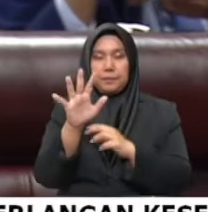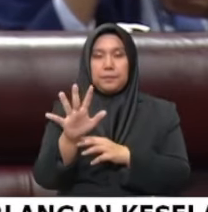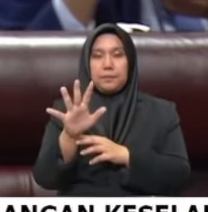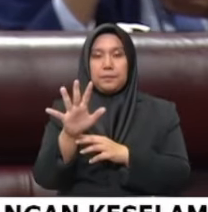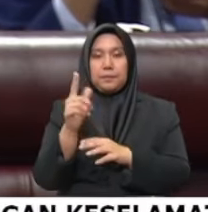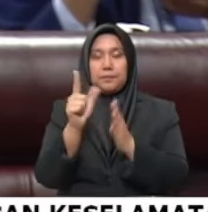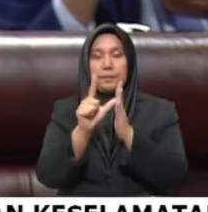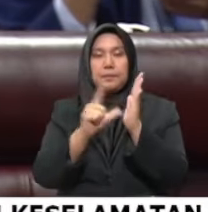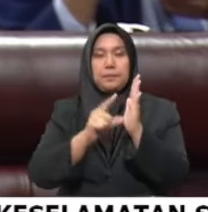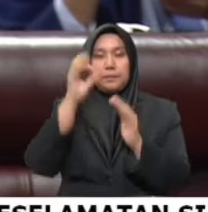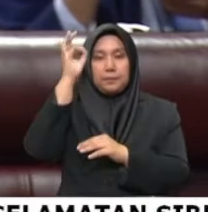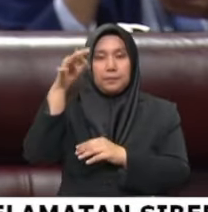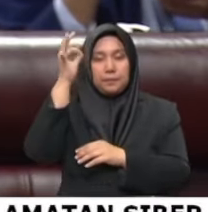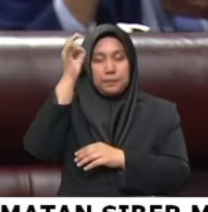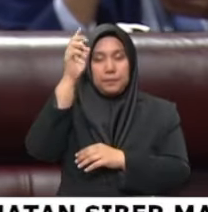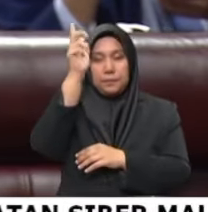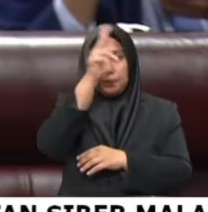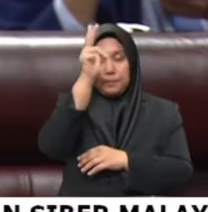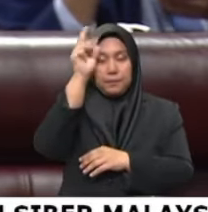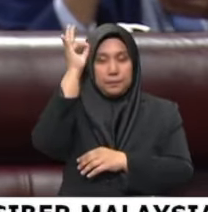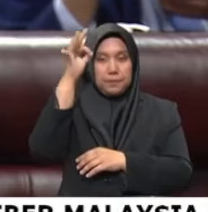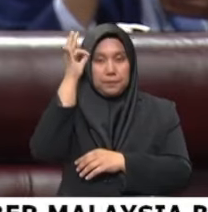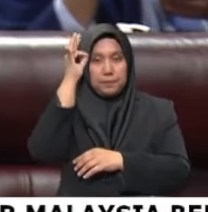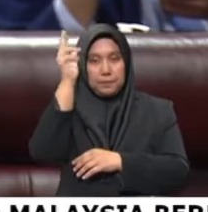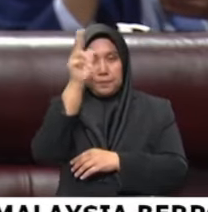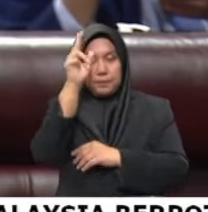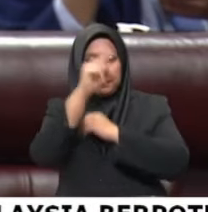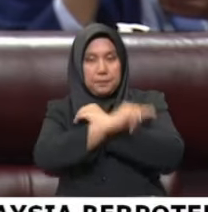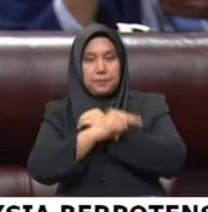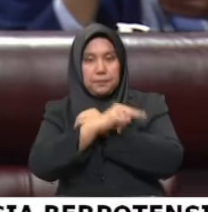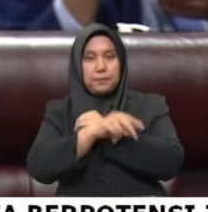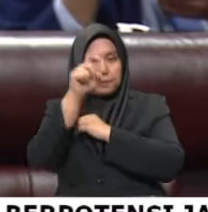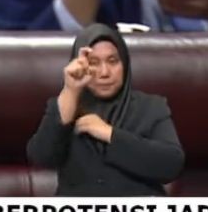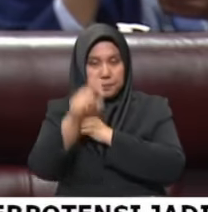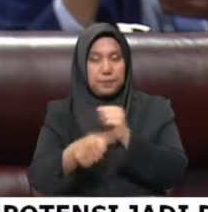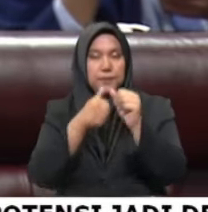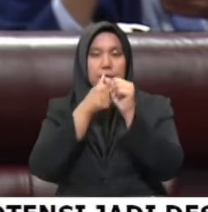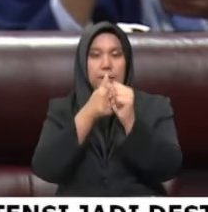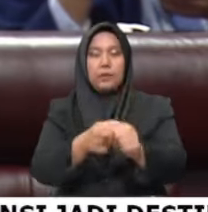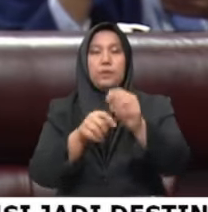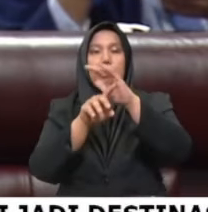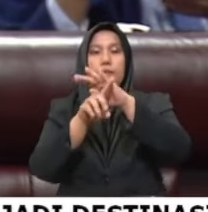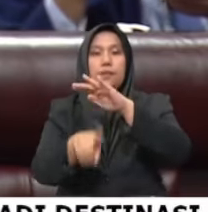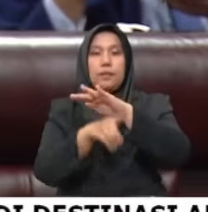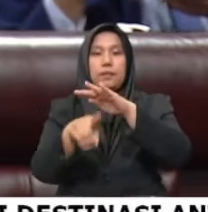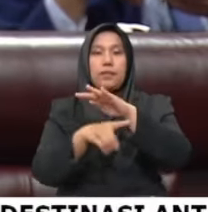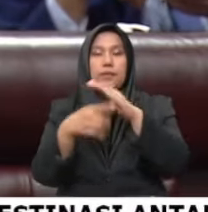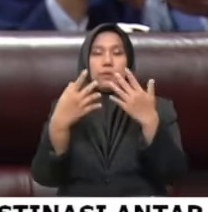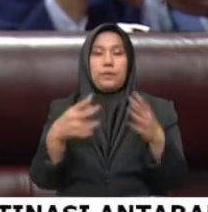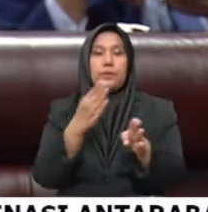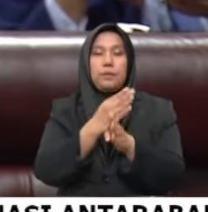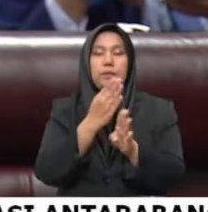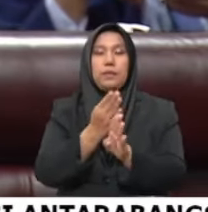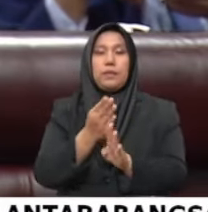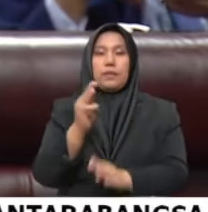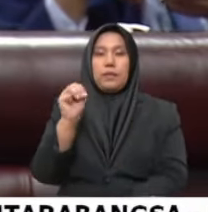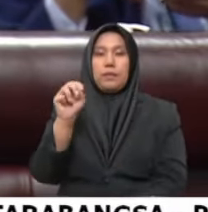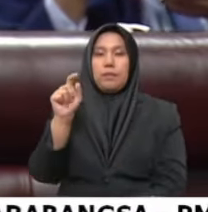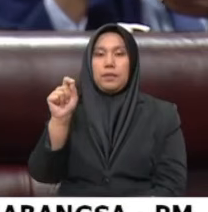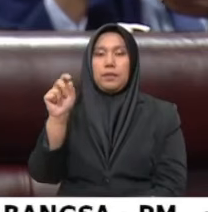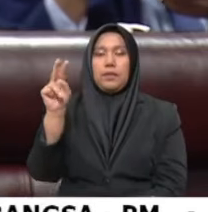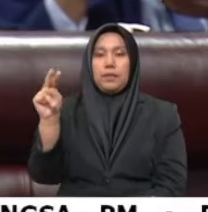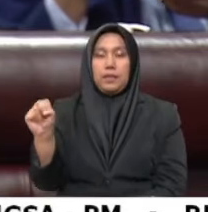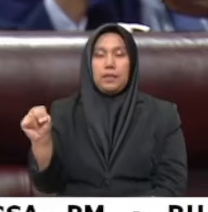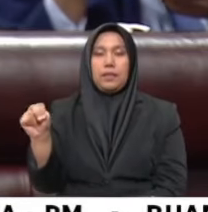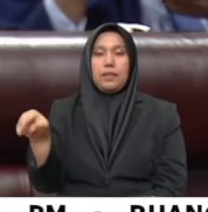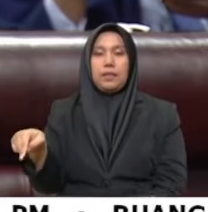telah menetapkan bahawa Kerajaan Persekutuan dan Kerajaan Negeri hendaklah mematuhi dasar yang dibentuk oleh MTN ataupun Majlis Tanah